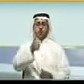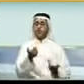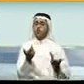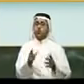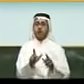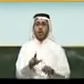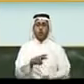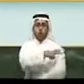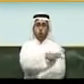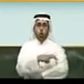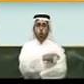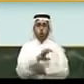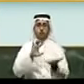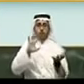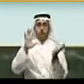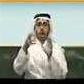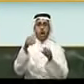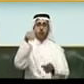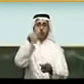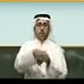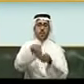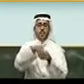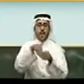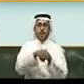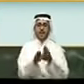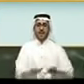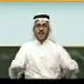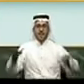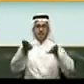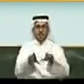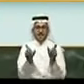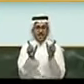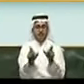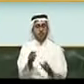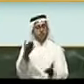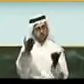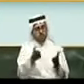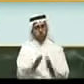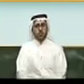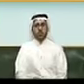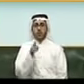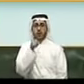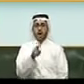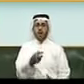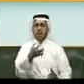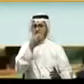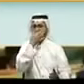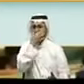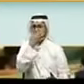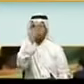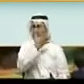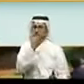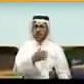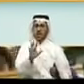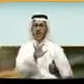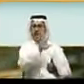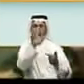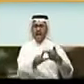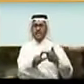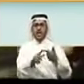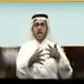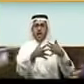192 صوتا. وتوزعت الدول 17 الأخرى التي انضمت إلى المجلس على القارات إفريقيا وآسيا وأوروبا الشرقية وأوروبا الغربية